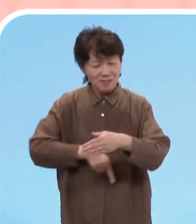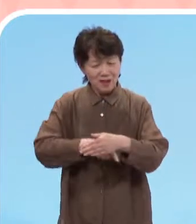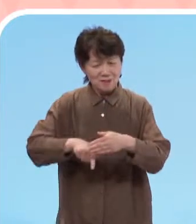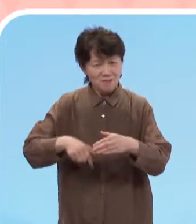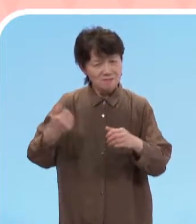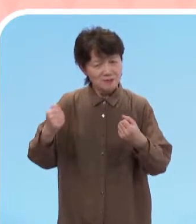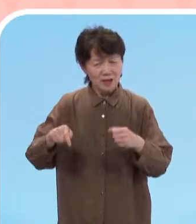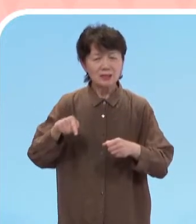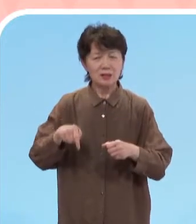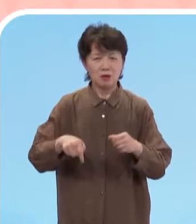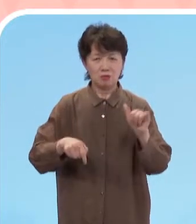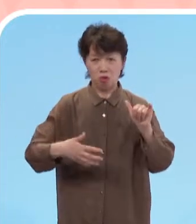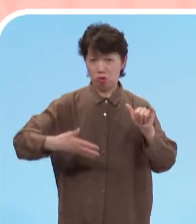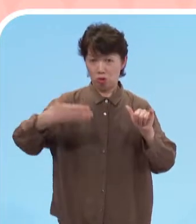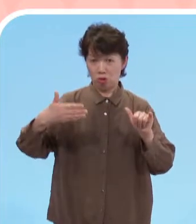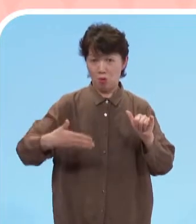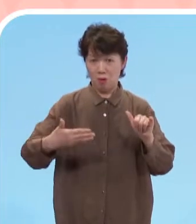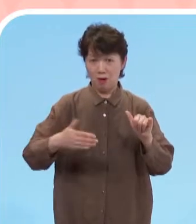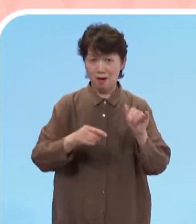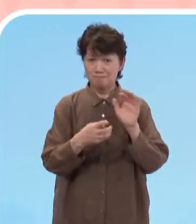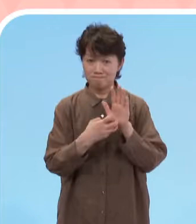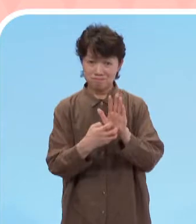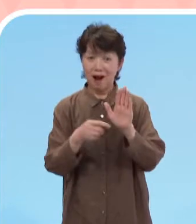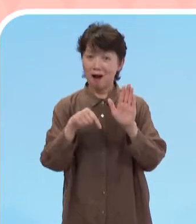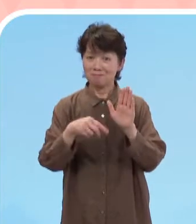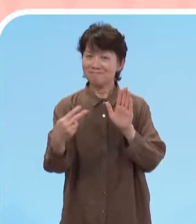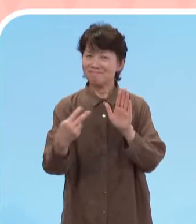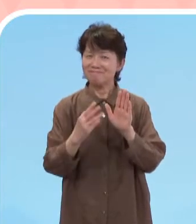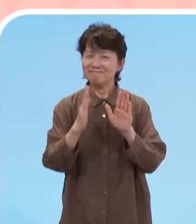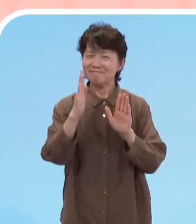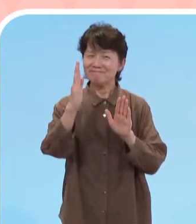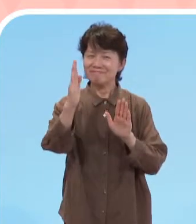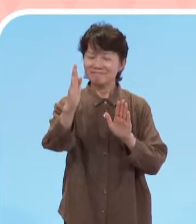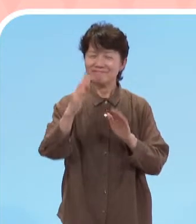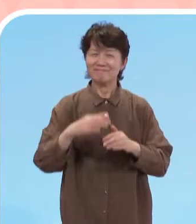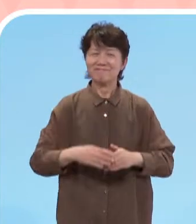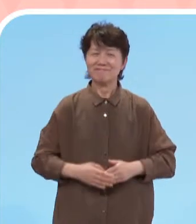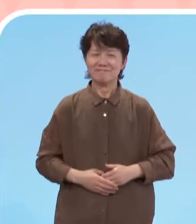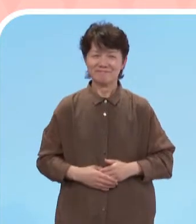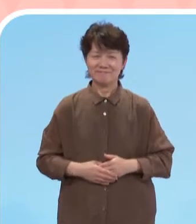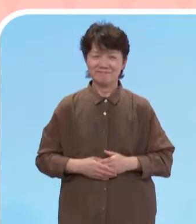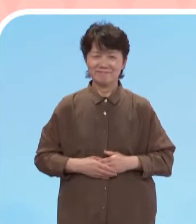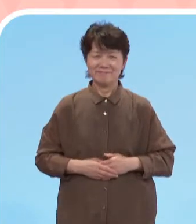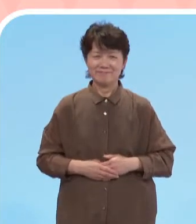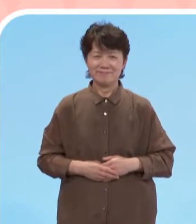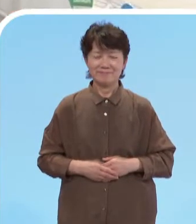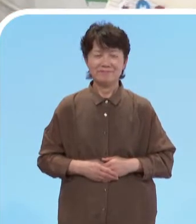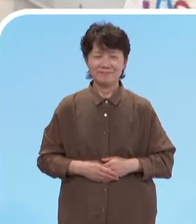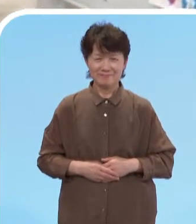人形劇、そういった動画をアップしておりますので、はい、ぜひ一度ご覧ください。 はい、